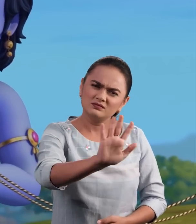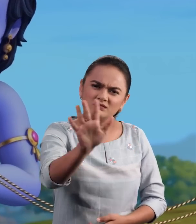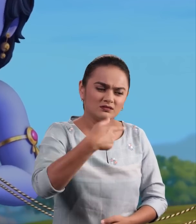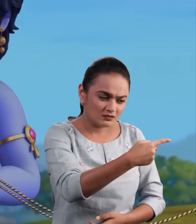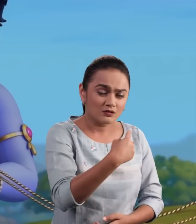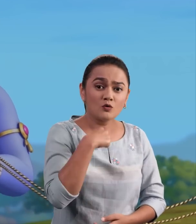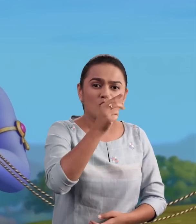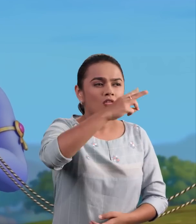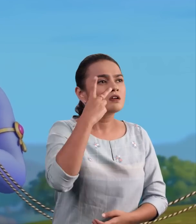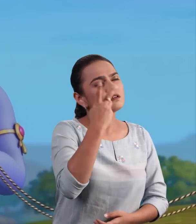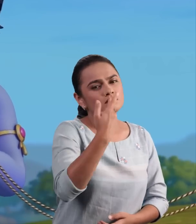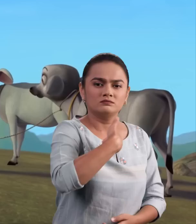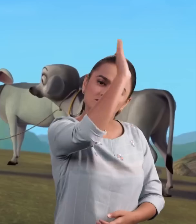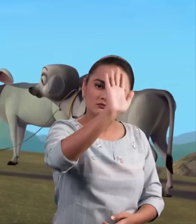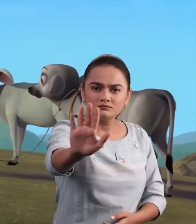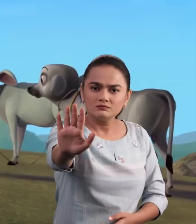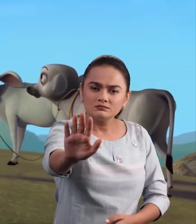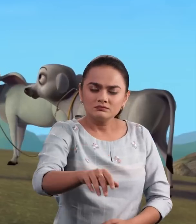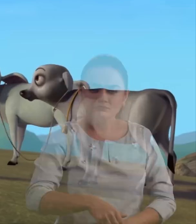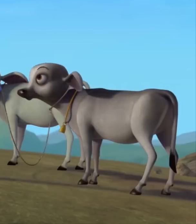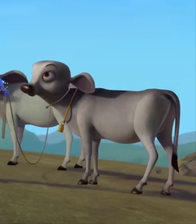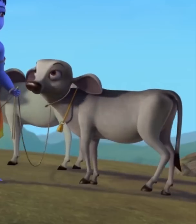दो, इनके लिए मैं मोती ढूंढ लूंगा।